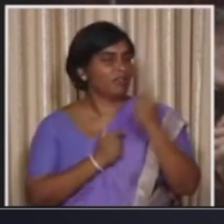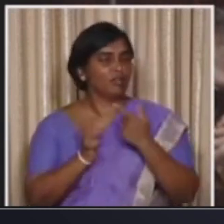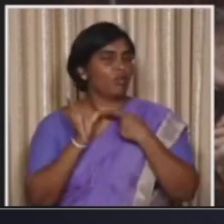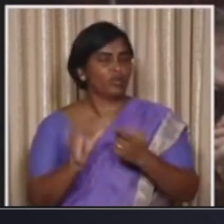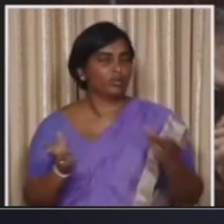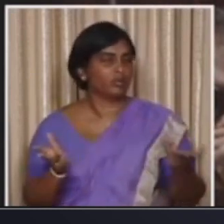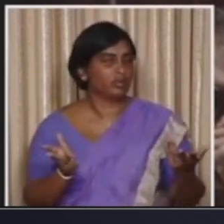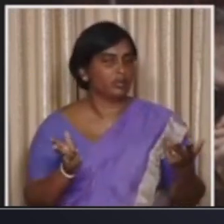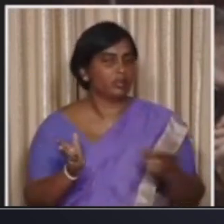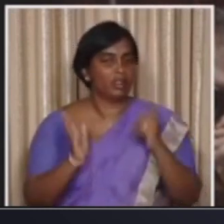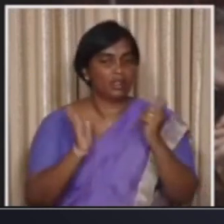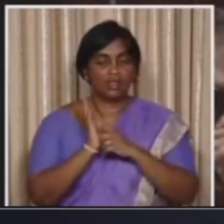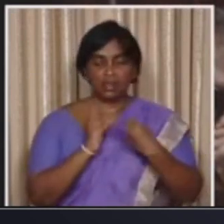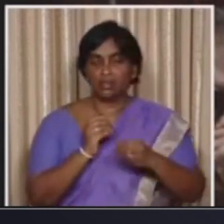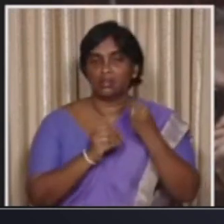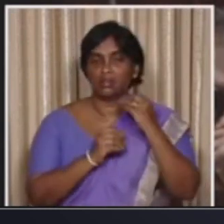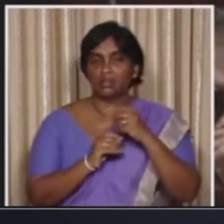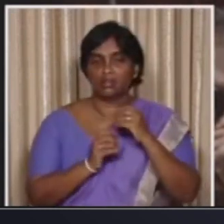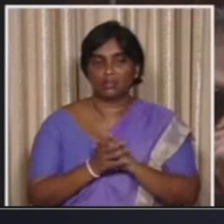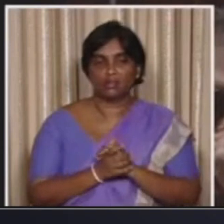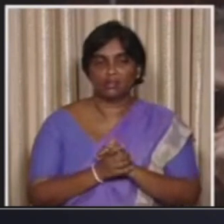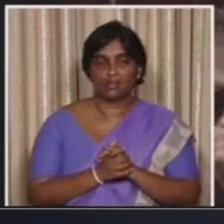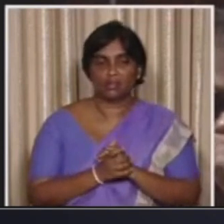උත්තරේ? ණය අර්බුදයෙන් පෙළෙන රටකට